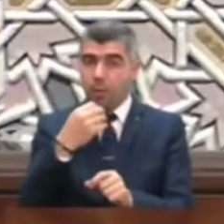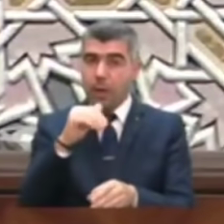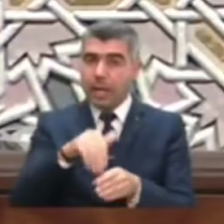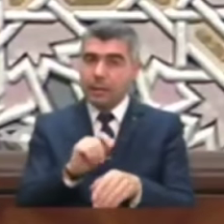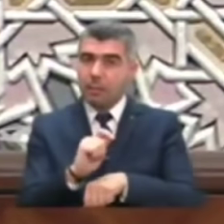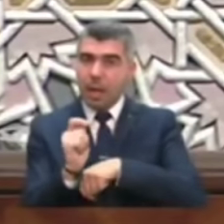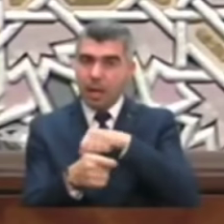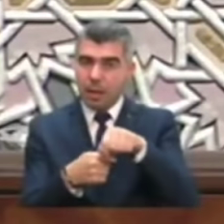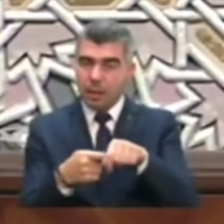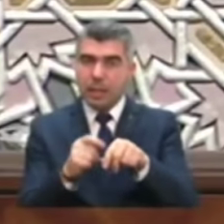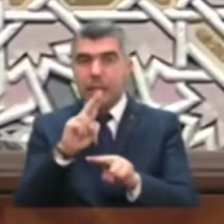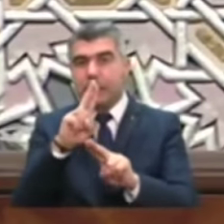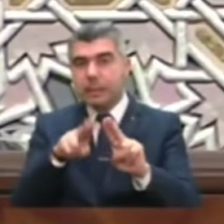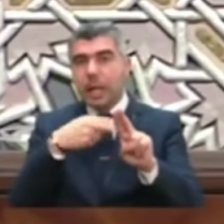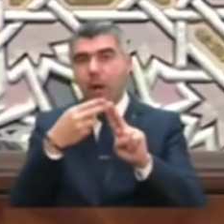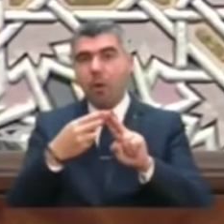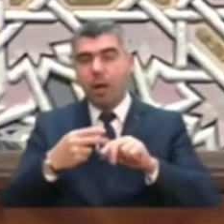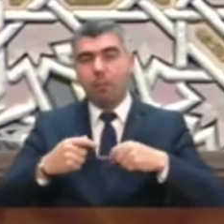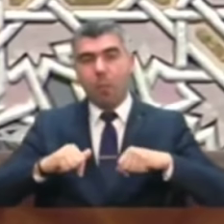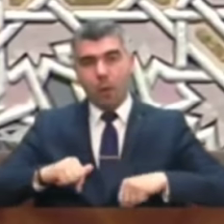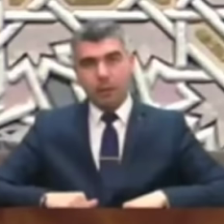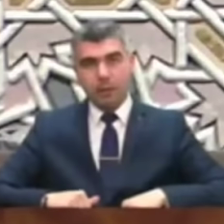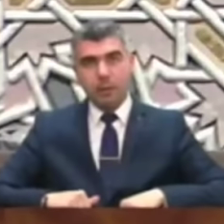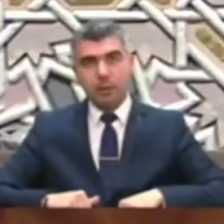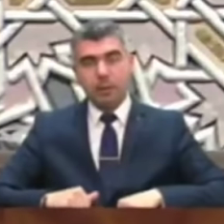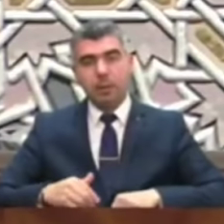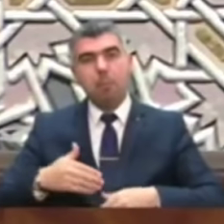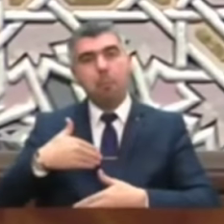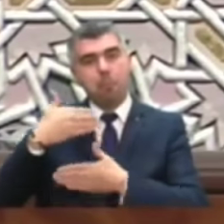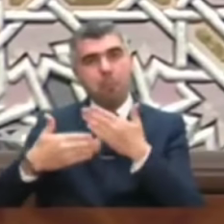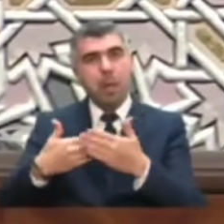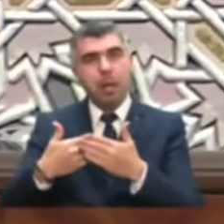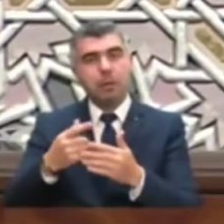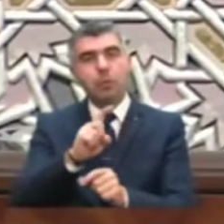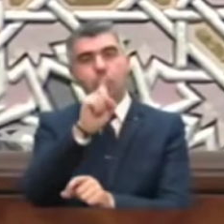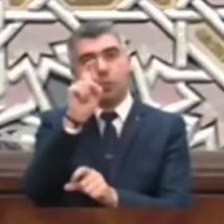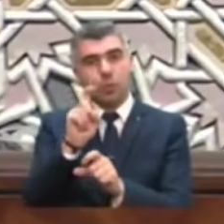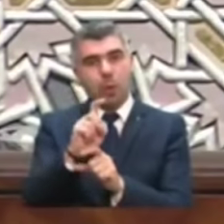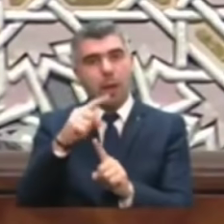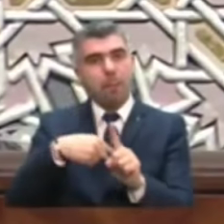جاوب السيد الرئيس. الآن تعقيب الفريق الحركي، تفضلوا سيد النائب.